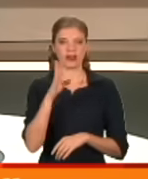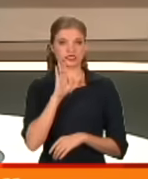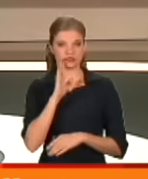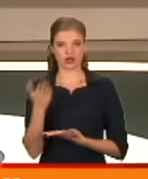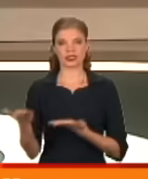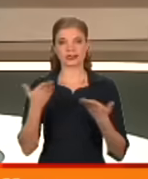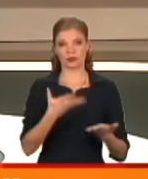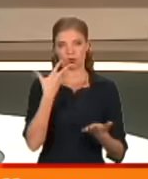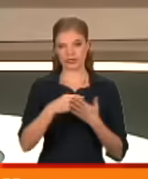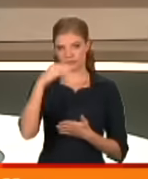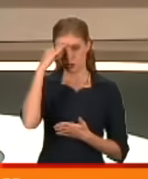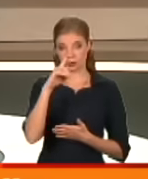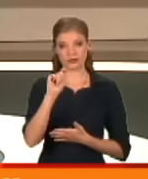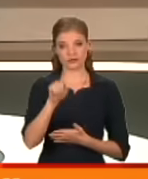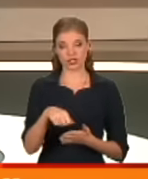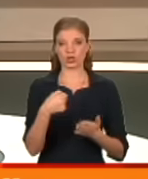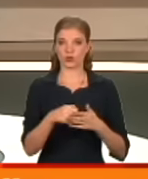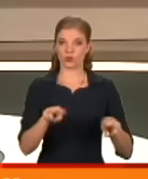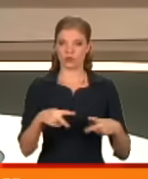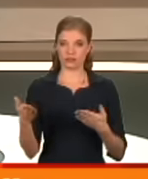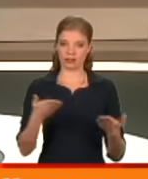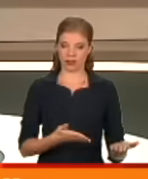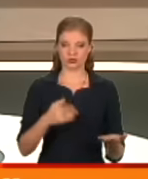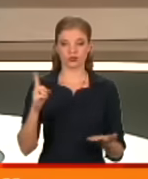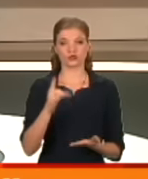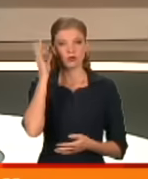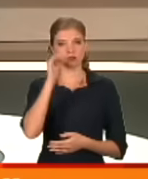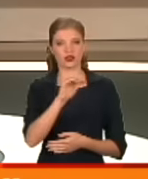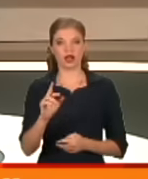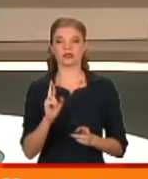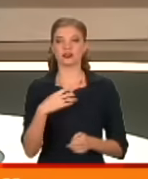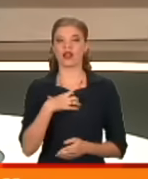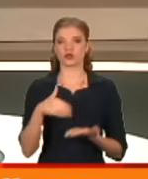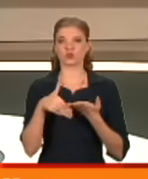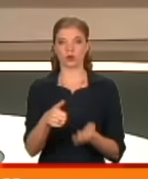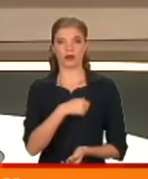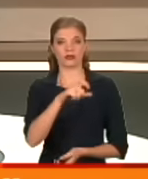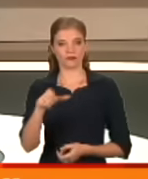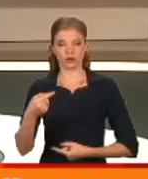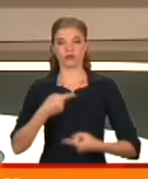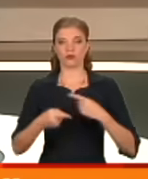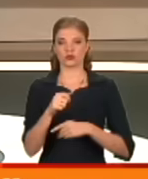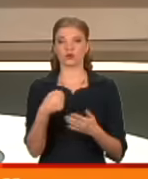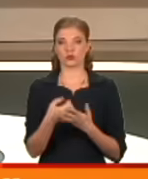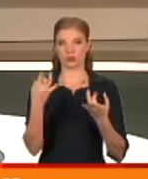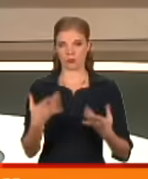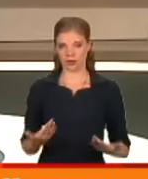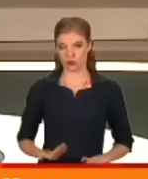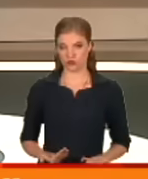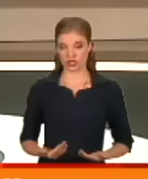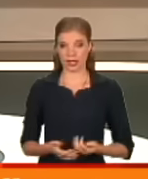дівчат запросять своїх хлопців з війни до танцю, аби нагадати, як важливо допомагати воїнам повертатися до мирного